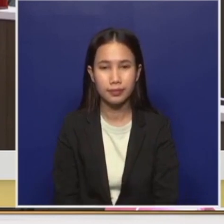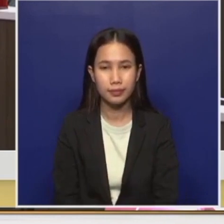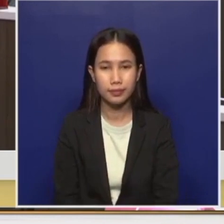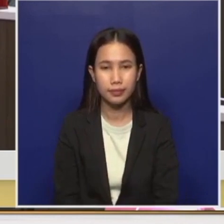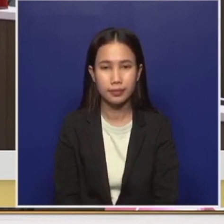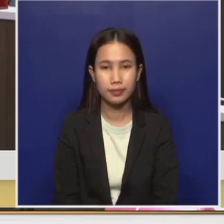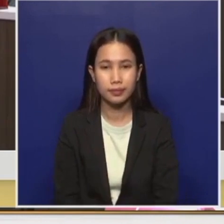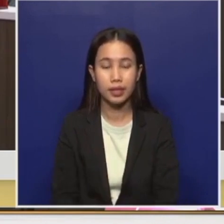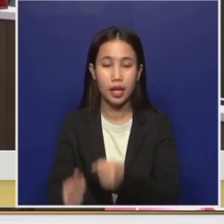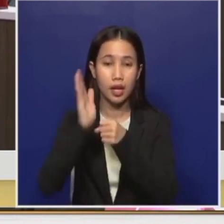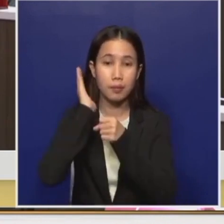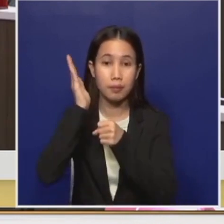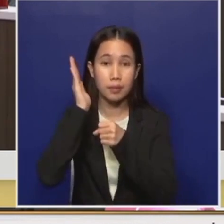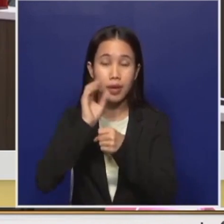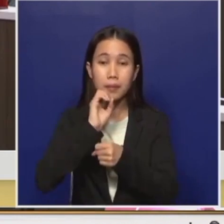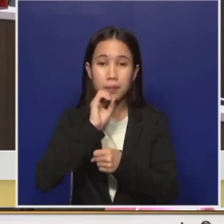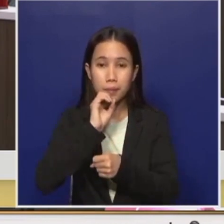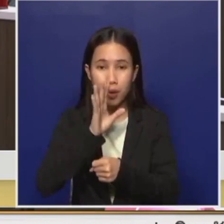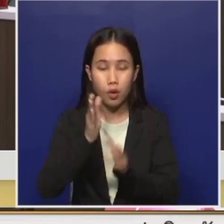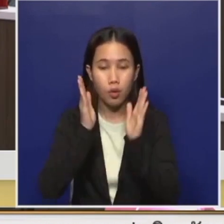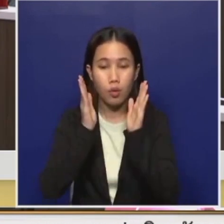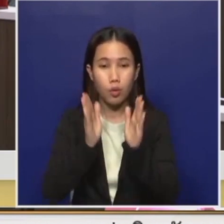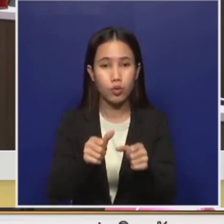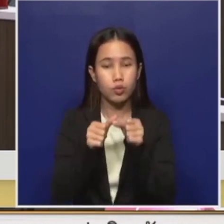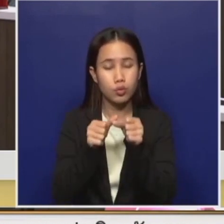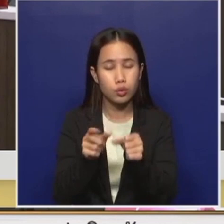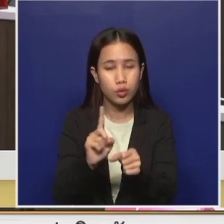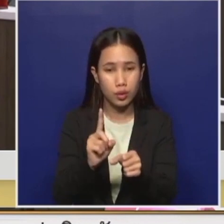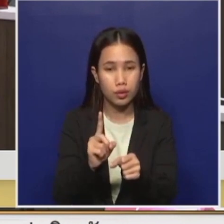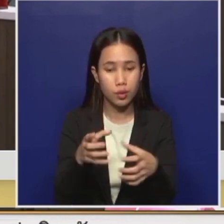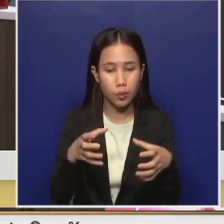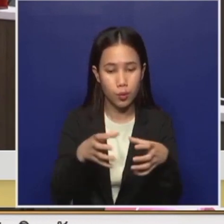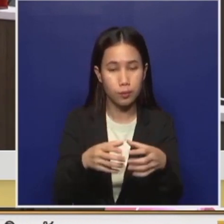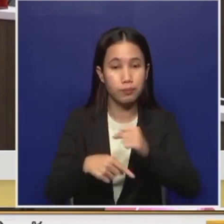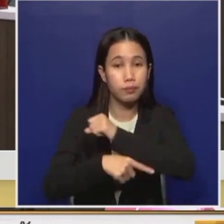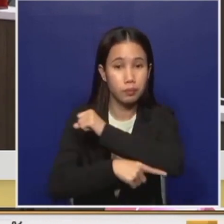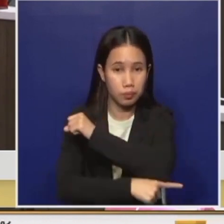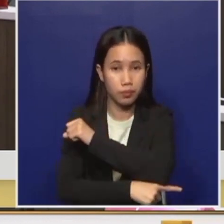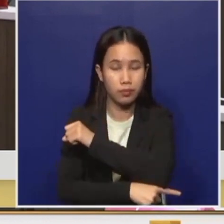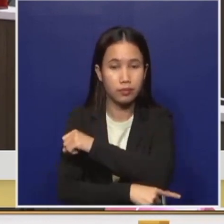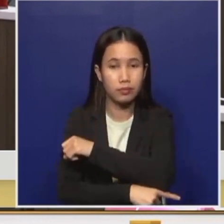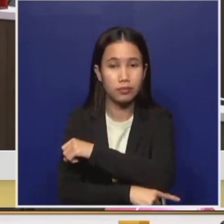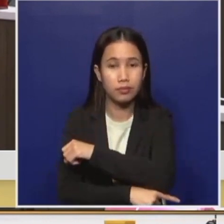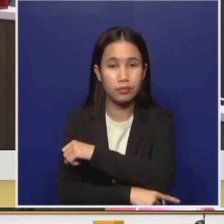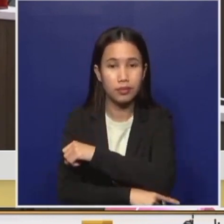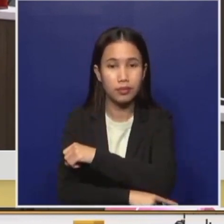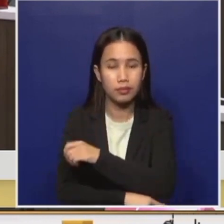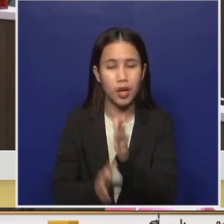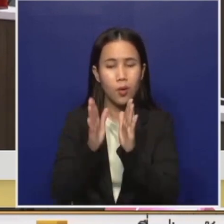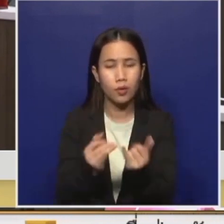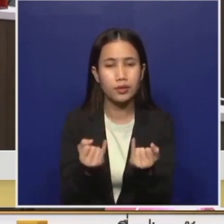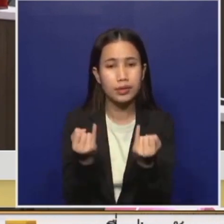พูดไปกล่าวหาว่าคนที่อยู่ในกระบวนการทุจจลิตเนี่ยเป็นคน Crisis สนิตสนม